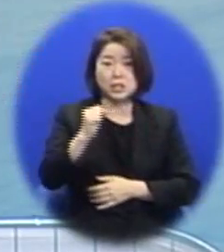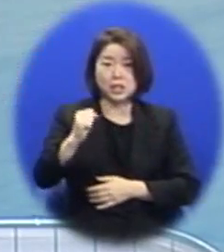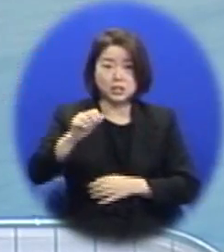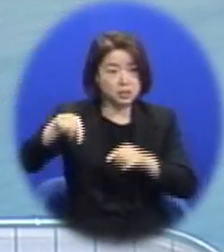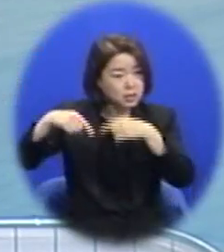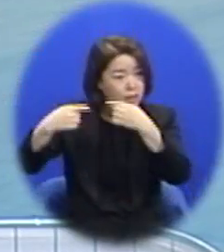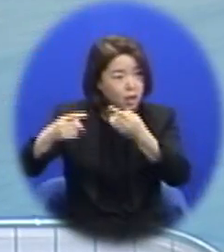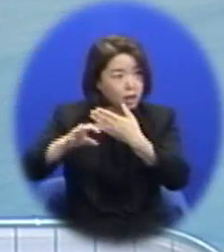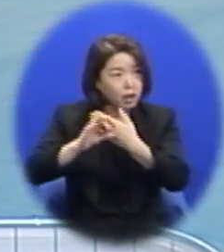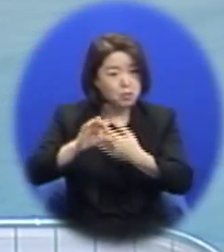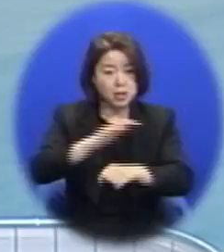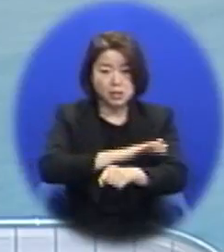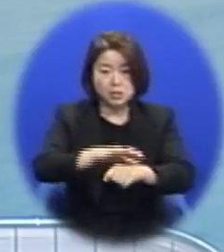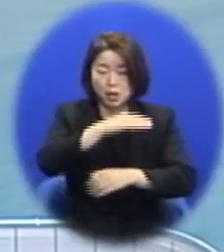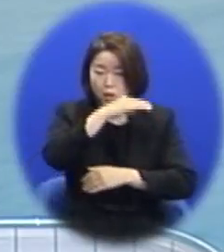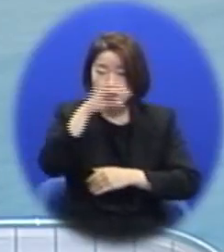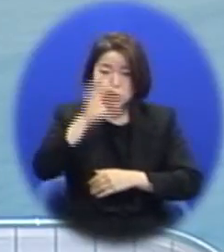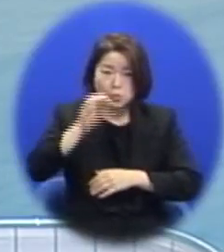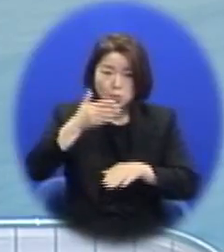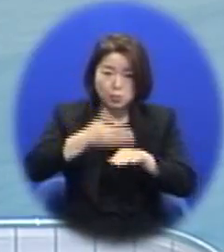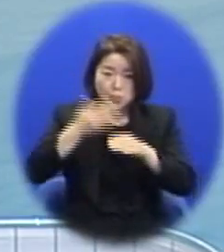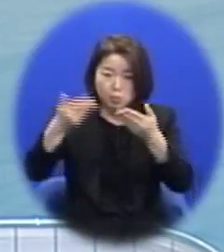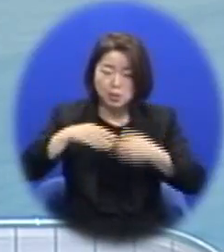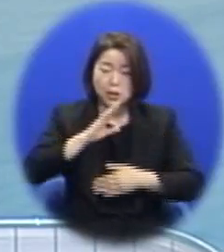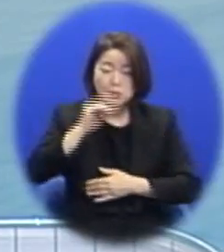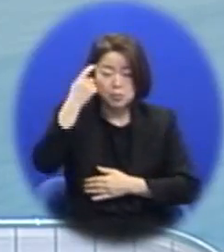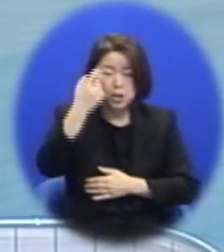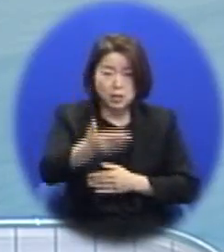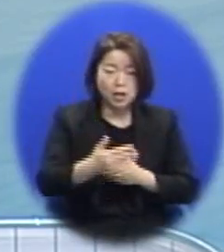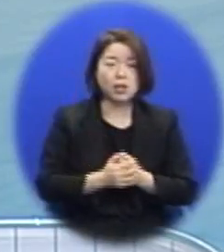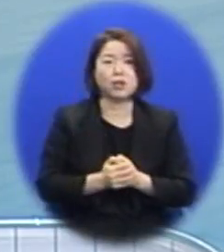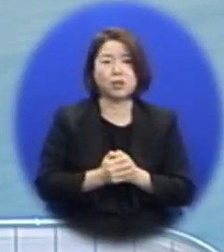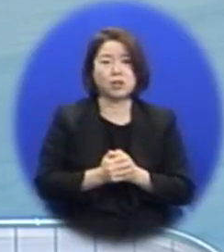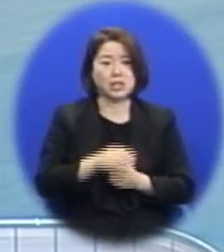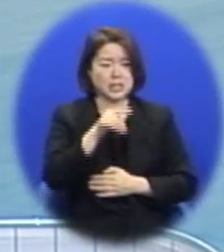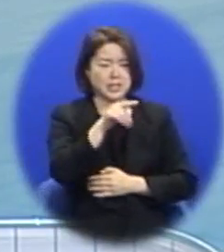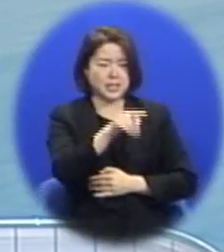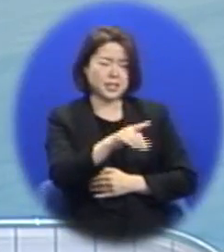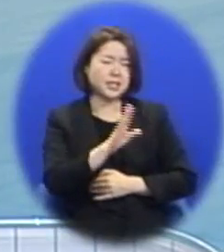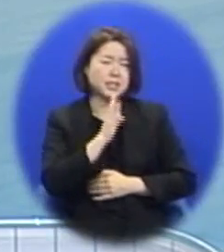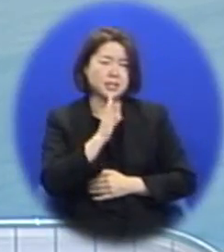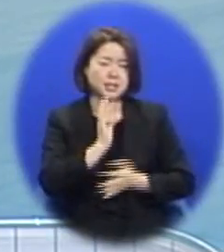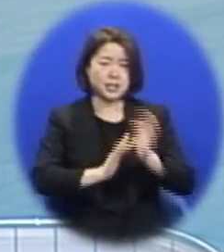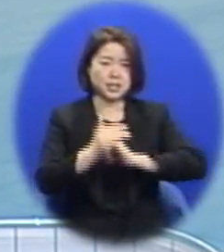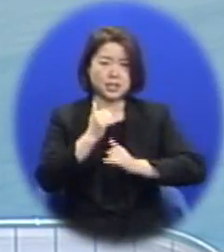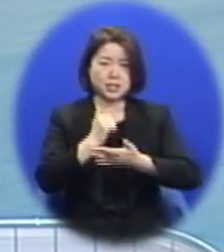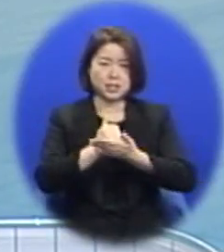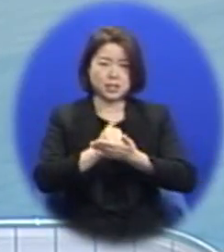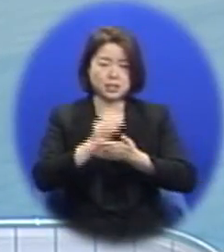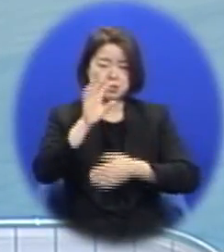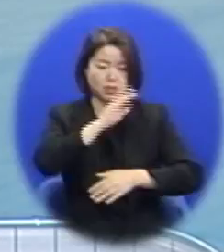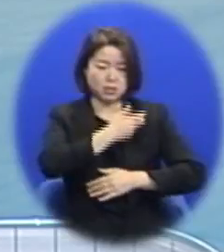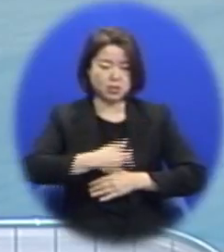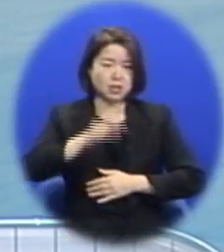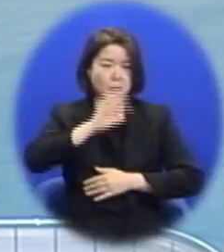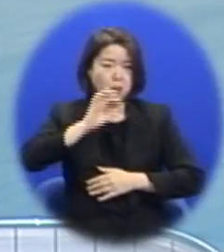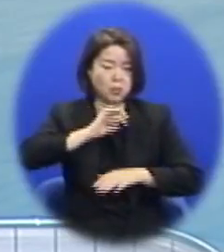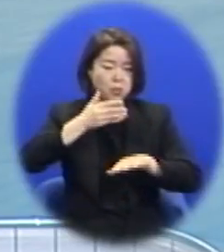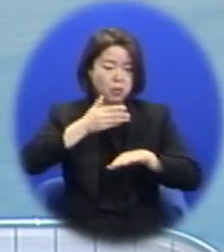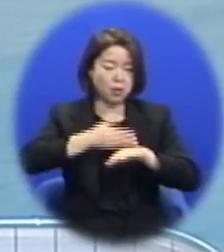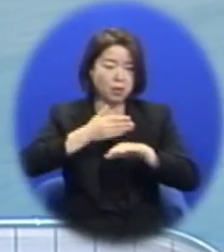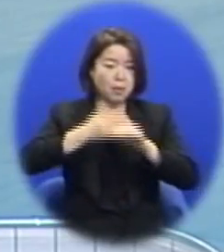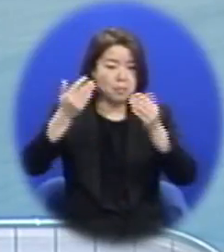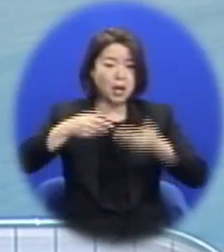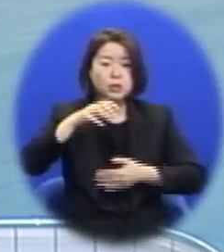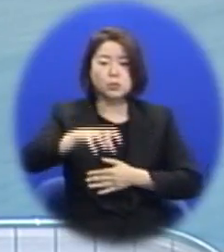제대로 훈련받는 건 줄 아냐? 너가 진짜 예수님의 제자로 훈련받아야 될 곳은 일상생활 속에서야.